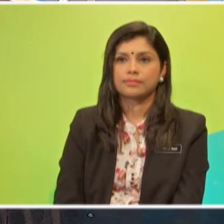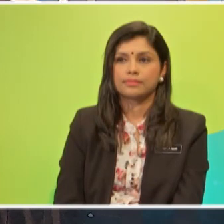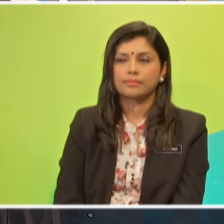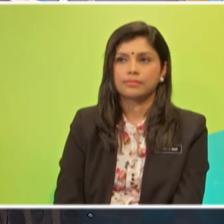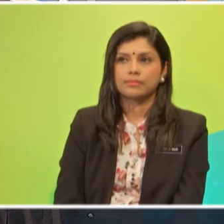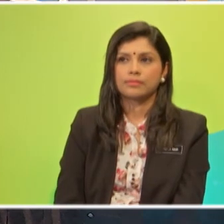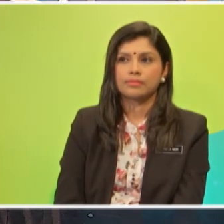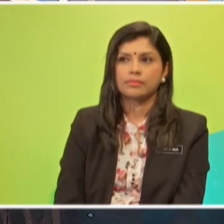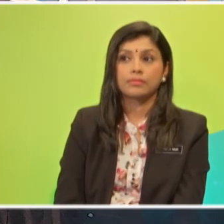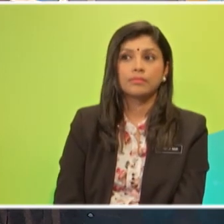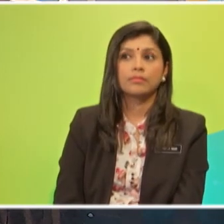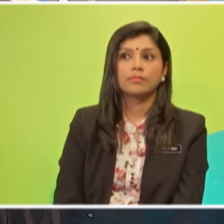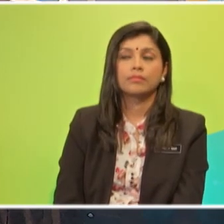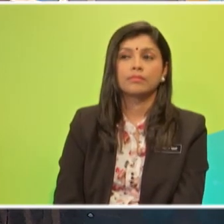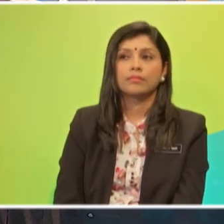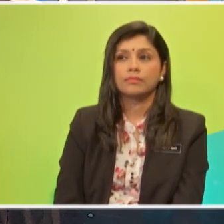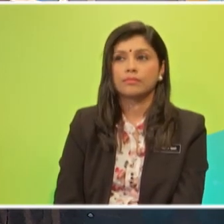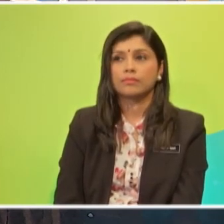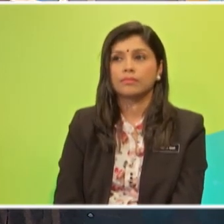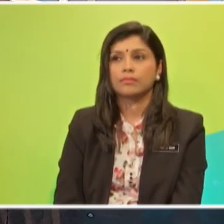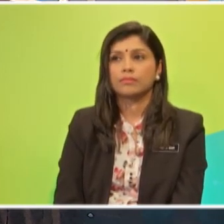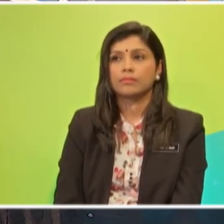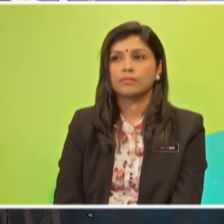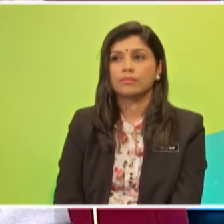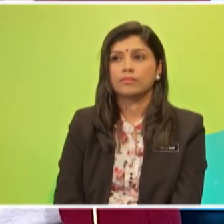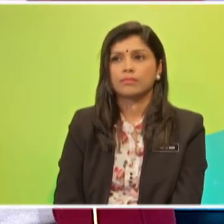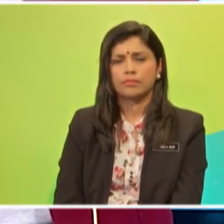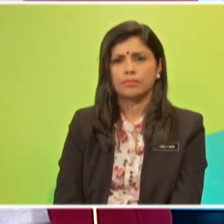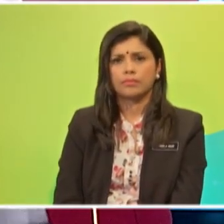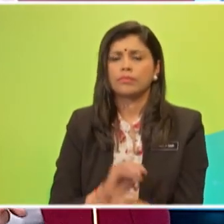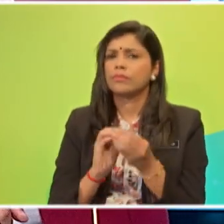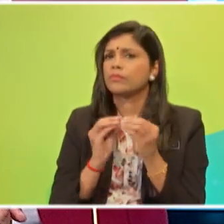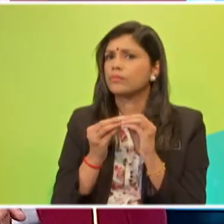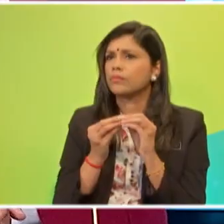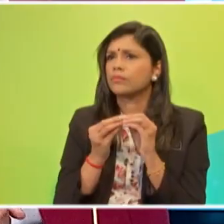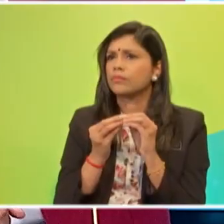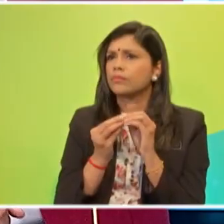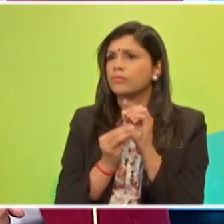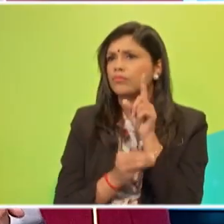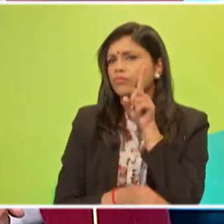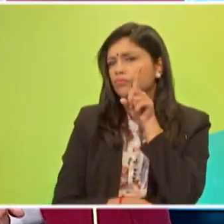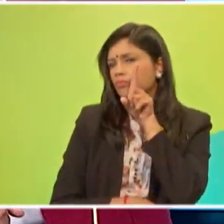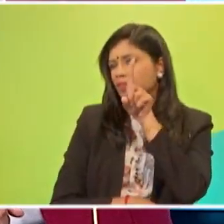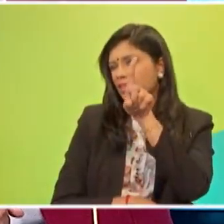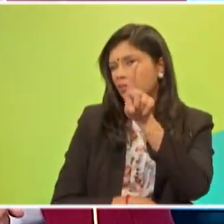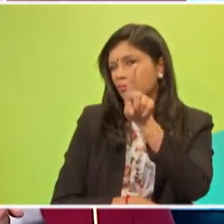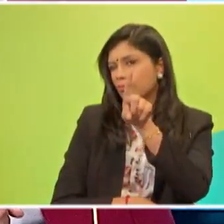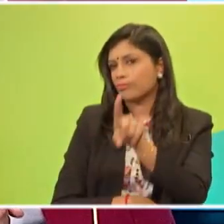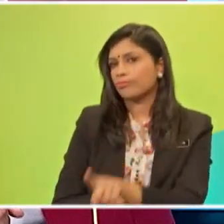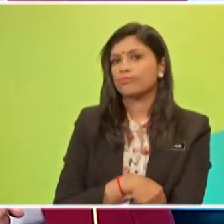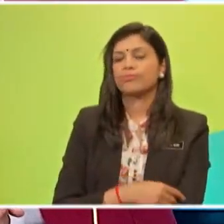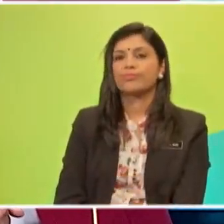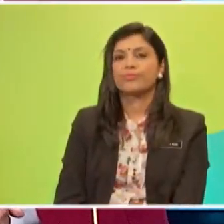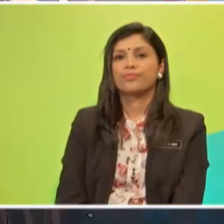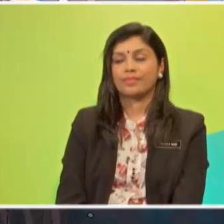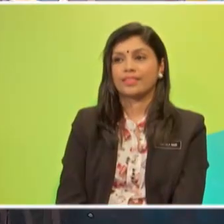Yang inilah. Ini adalah nombor 1. Sean dapat nombor